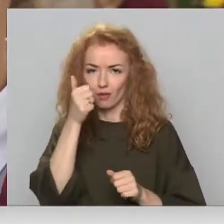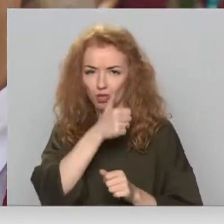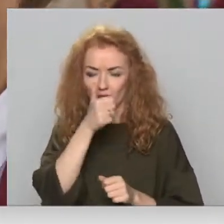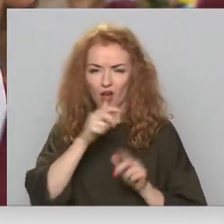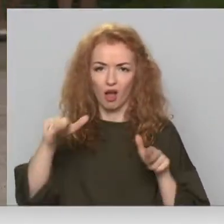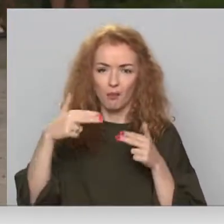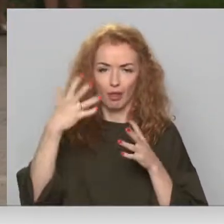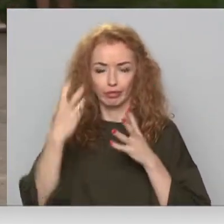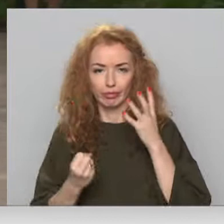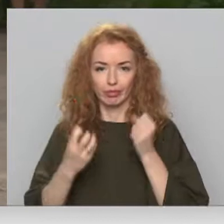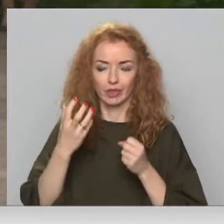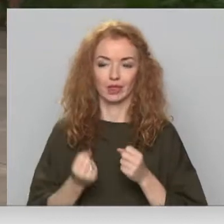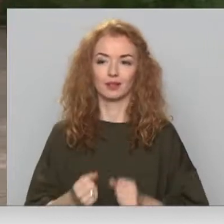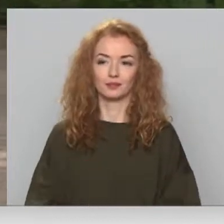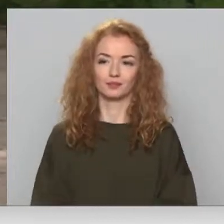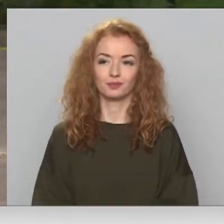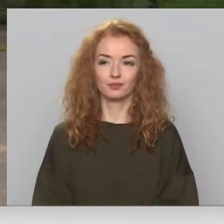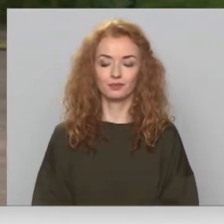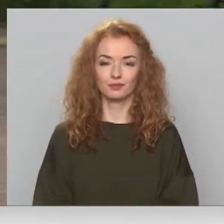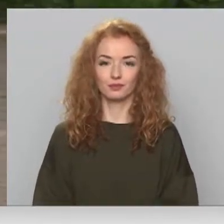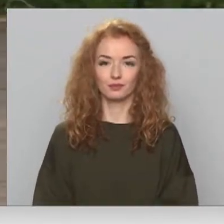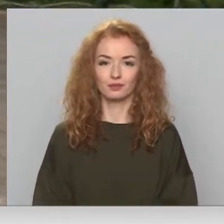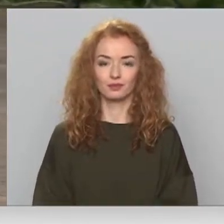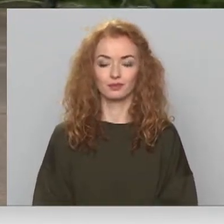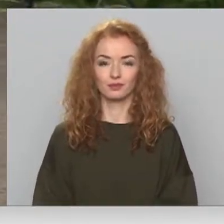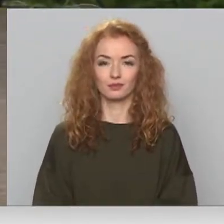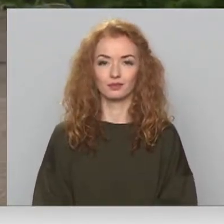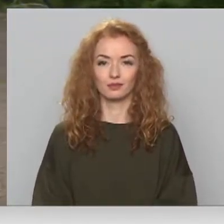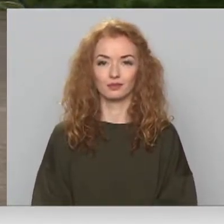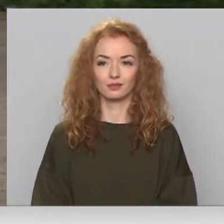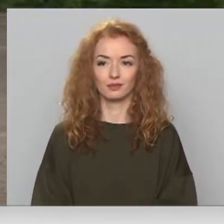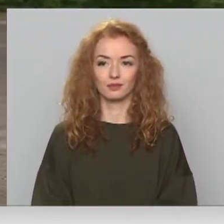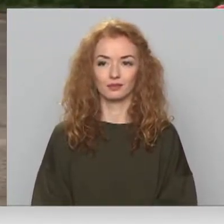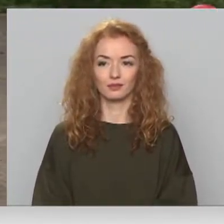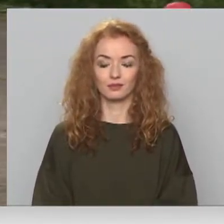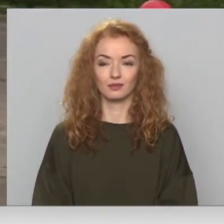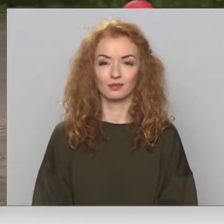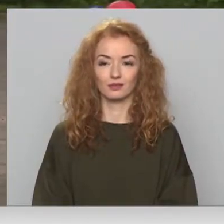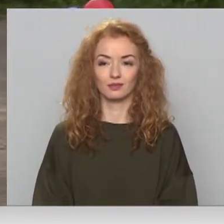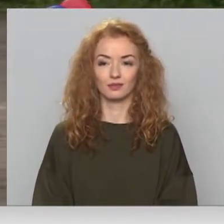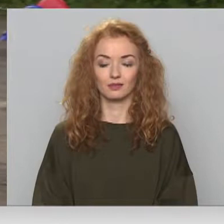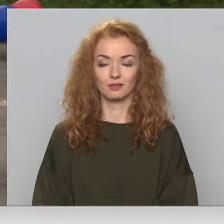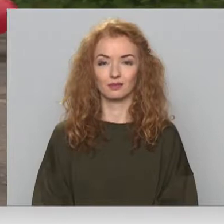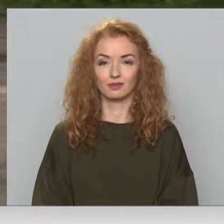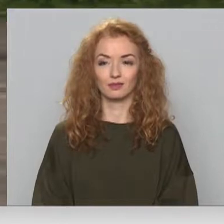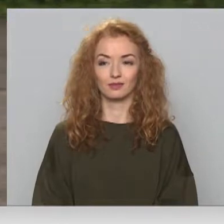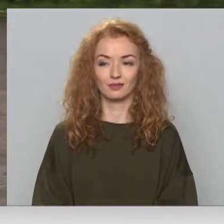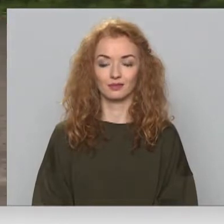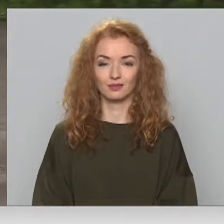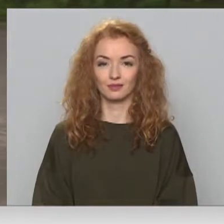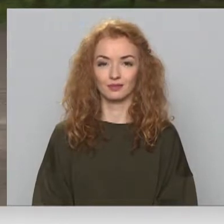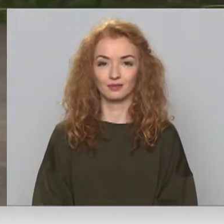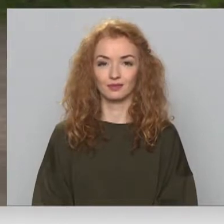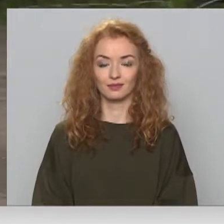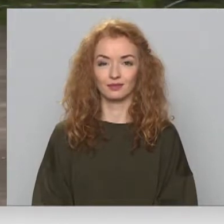kameru. Je trouvais le sens de la vie que je mène et je